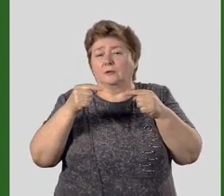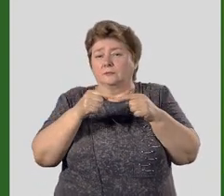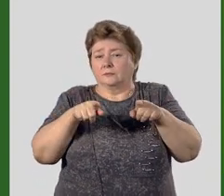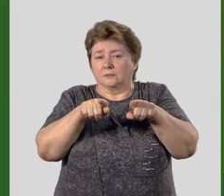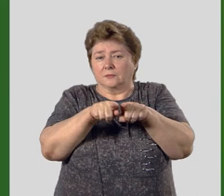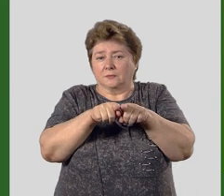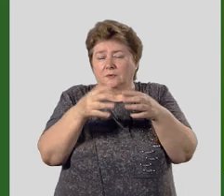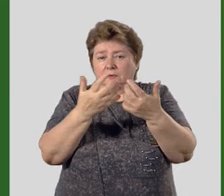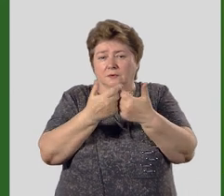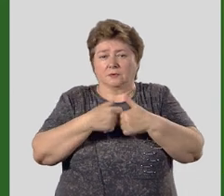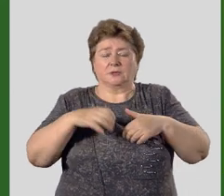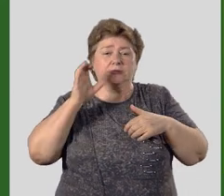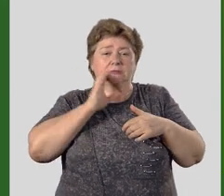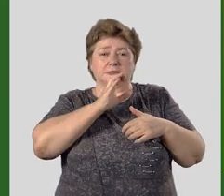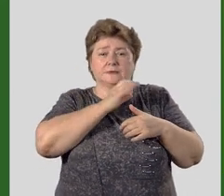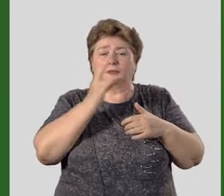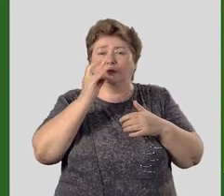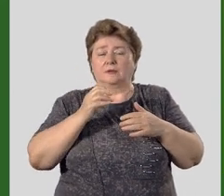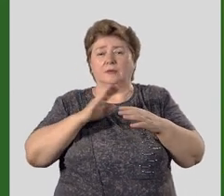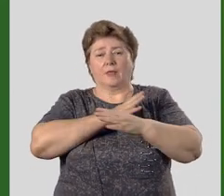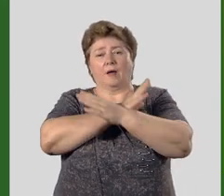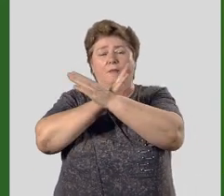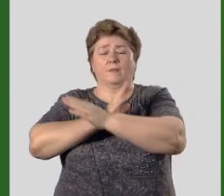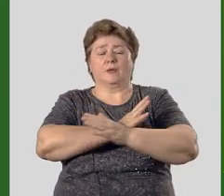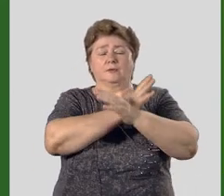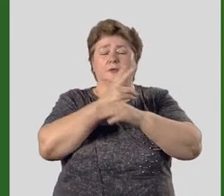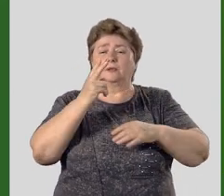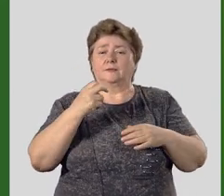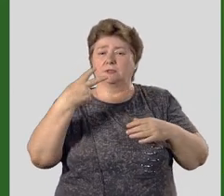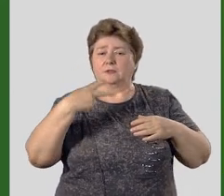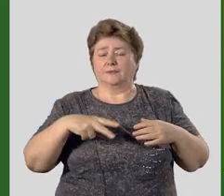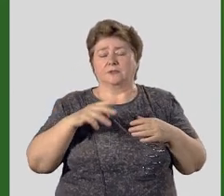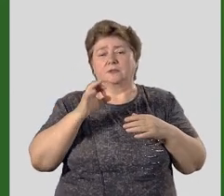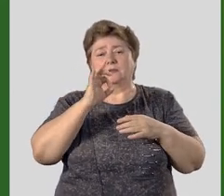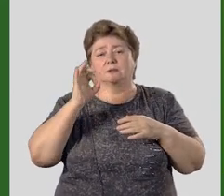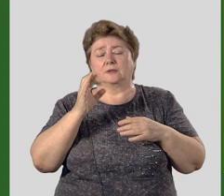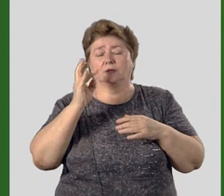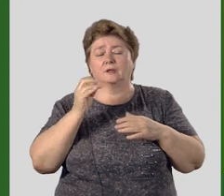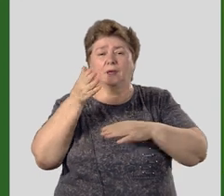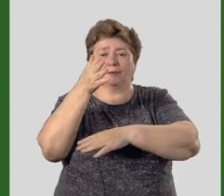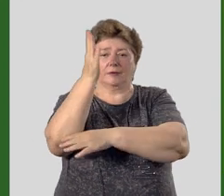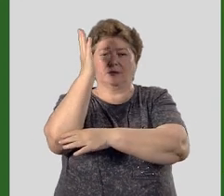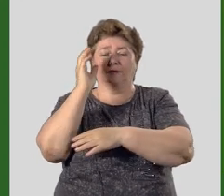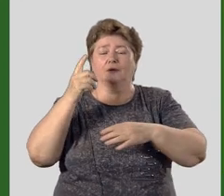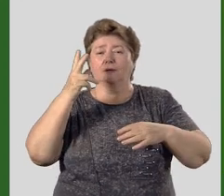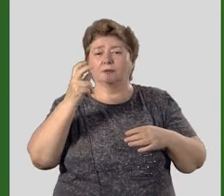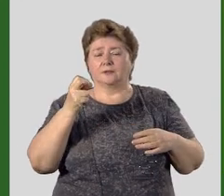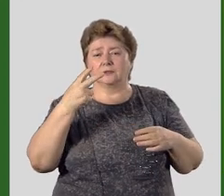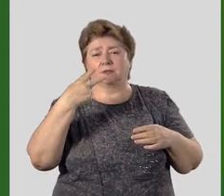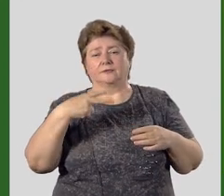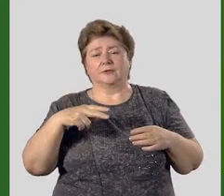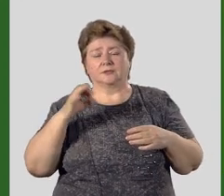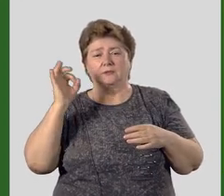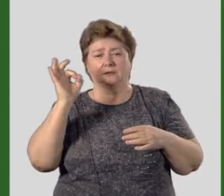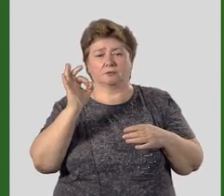же отсчитываем с севера на мельницу 220 градусов и на дерево 320